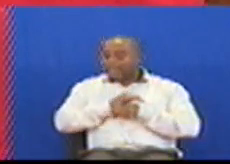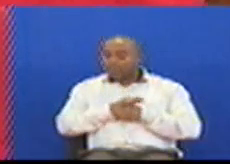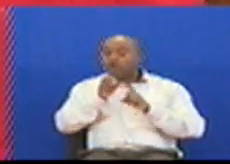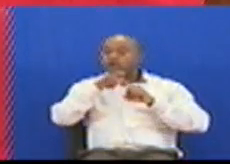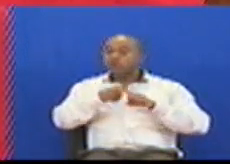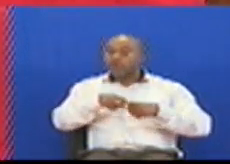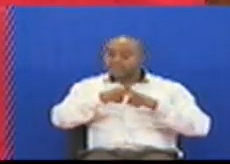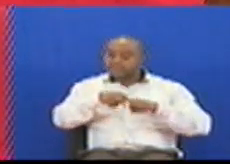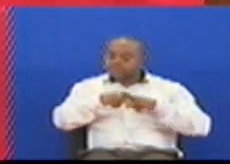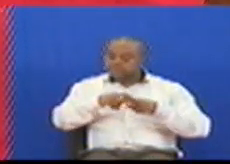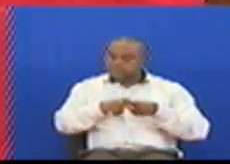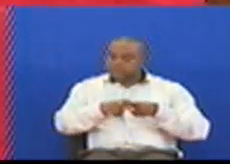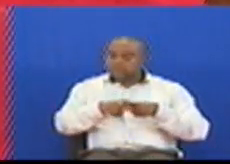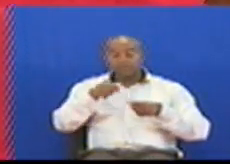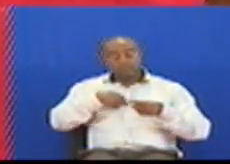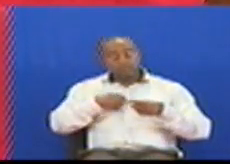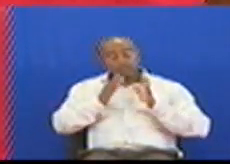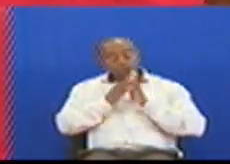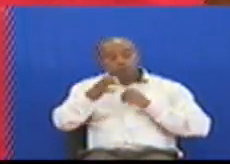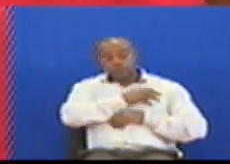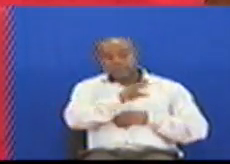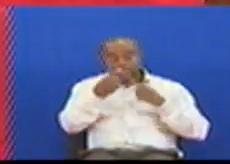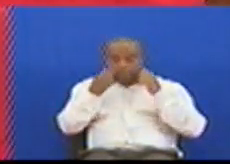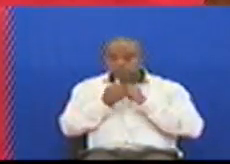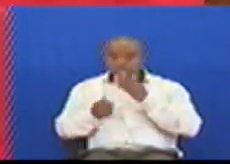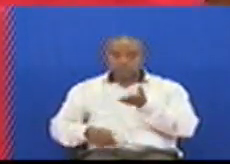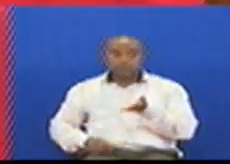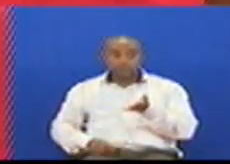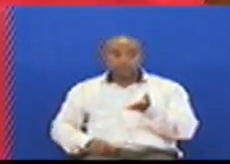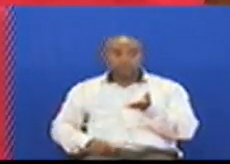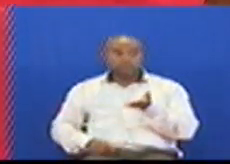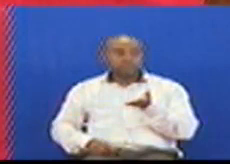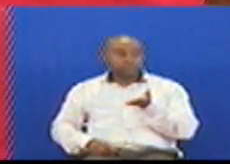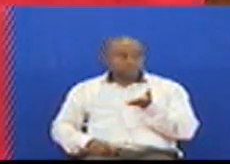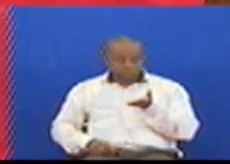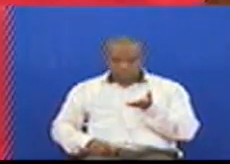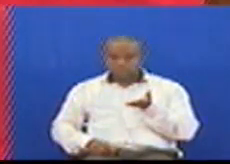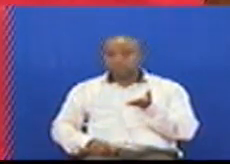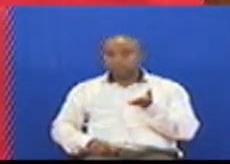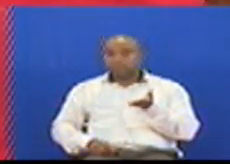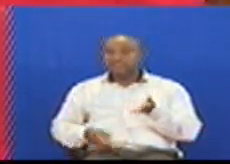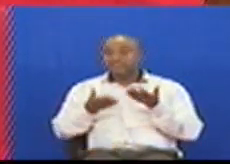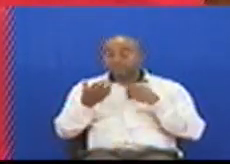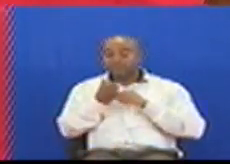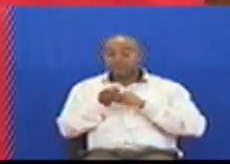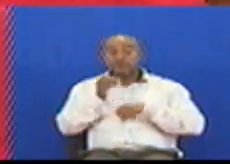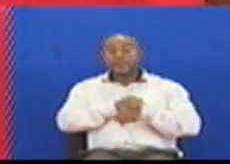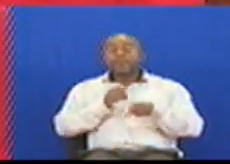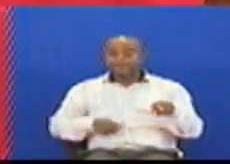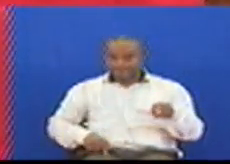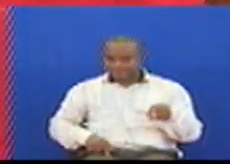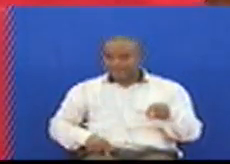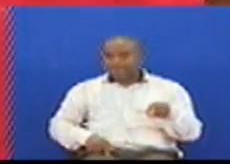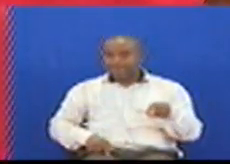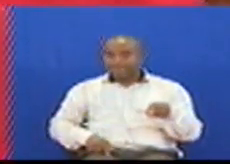niombe wizara iweze kuliangalia hili na kuhakikisha kwamba halmashauri zetu zinapata wataalamu hasa wa ujenzi,